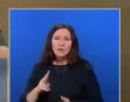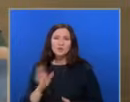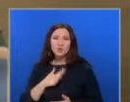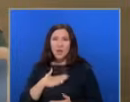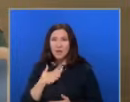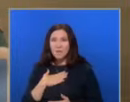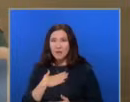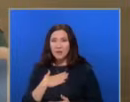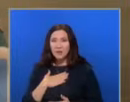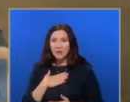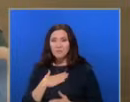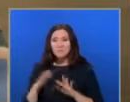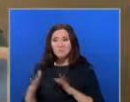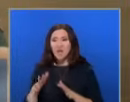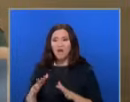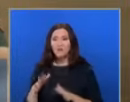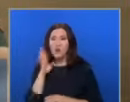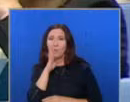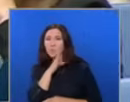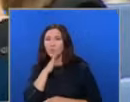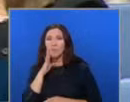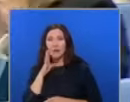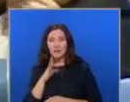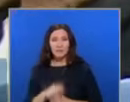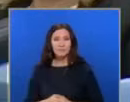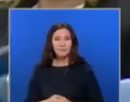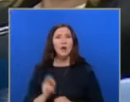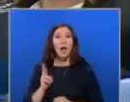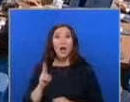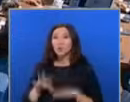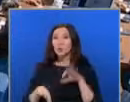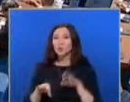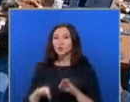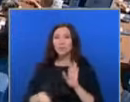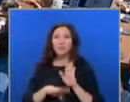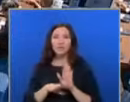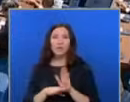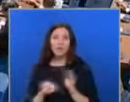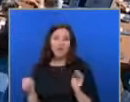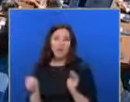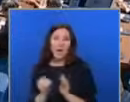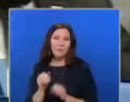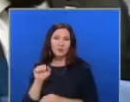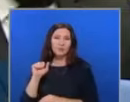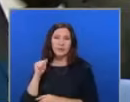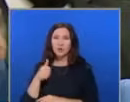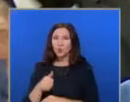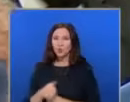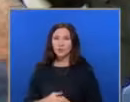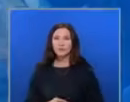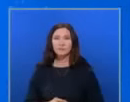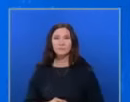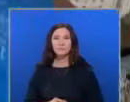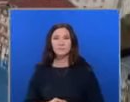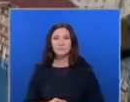имате някакви компромати, които да излязат. Как ще гласуват депутатите от най-малката партия утре?